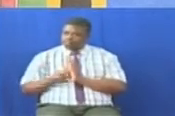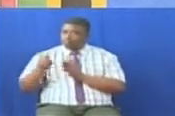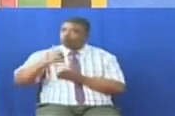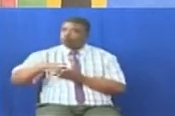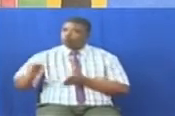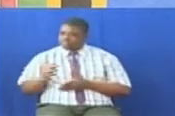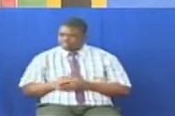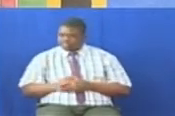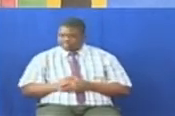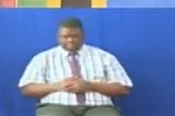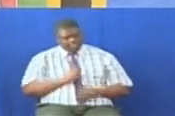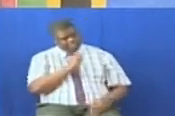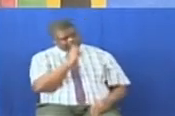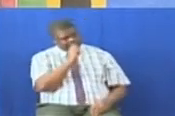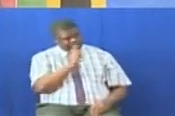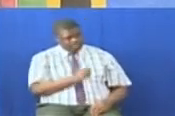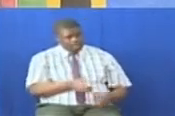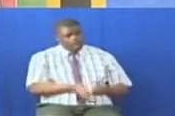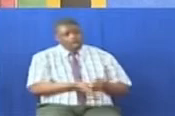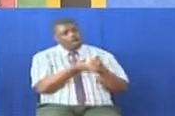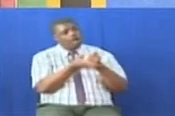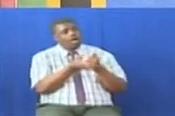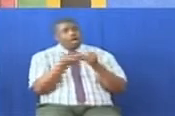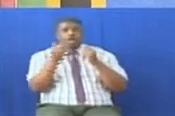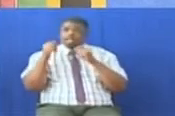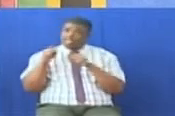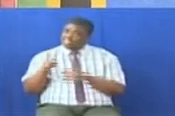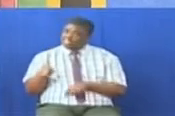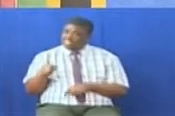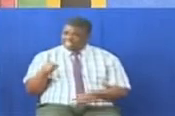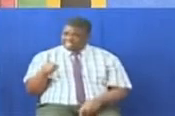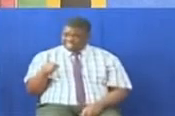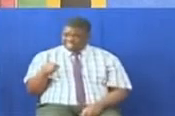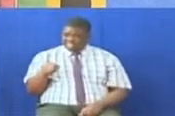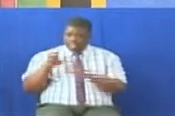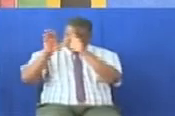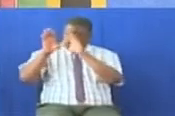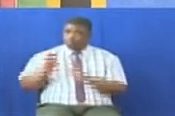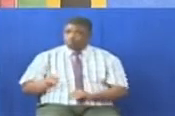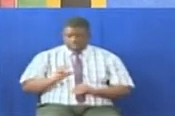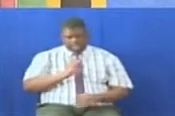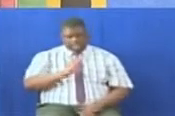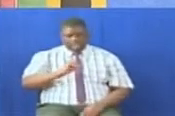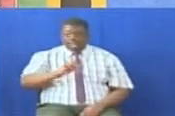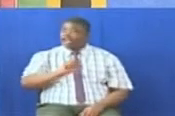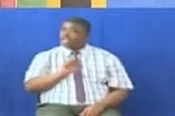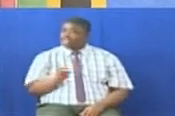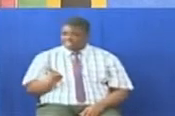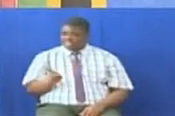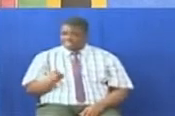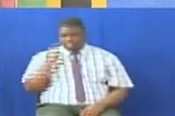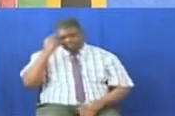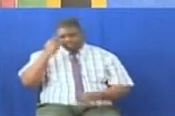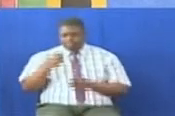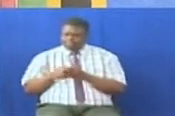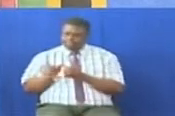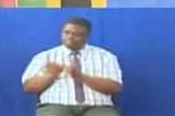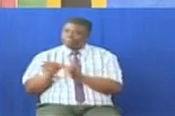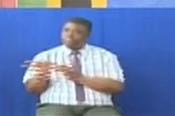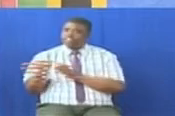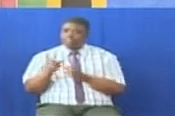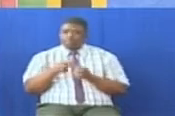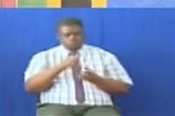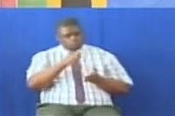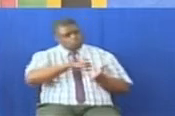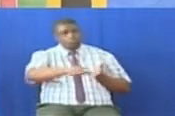Mheshimiwa Naibu Spika, hapa kwa tafsiri hii ya ripoti hii ya CAG, manake vitengo vyetu vya manunuzi katika